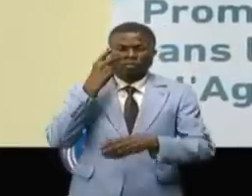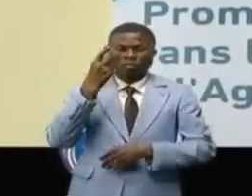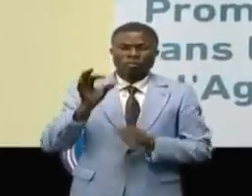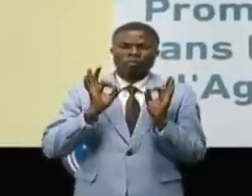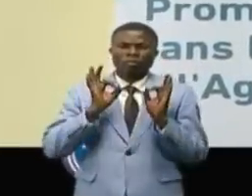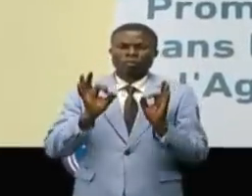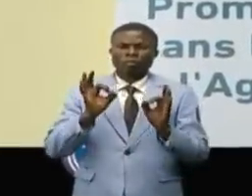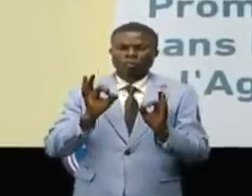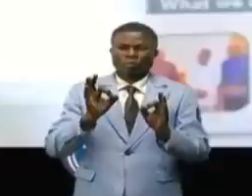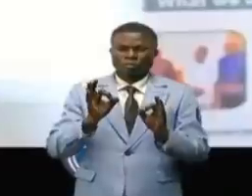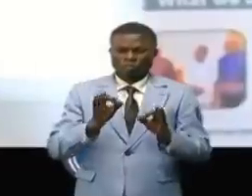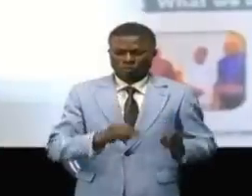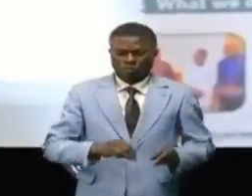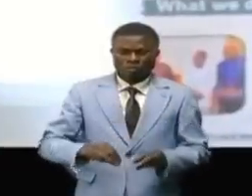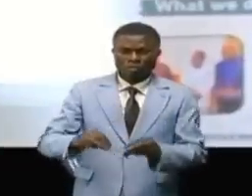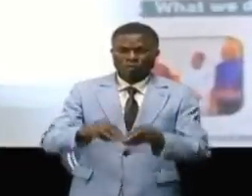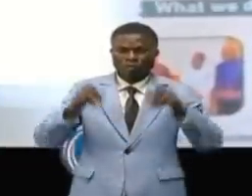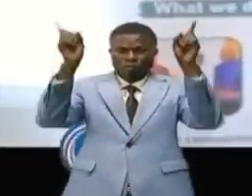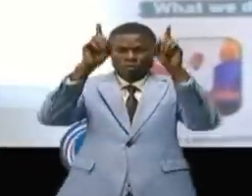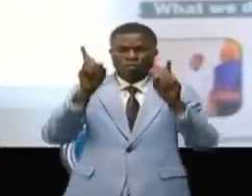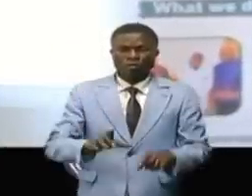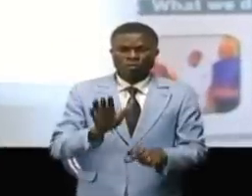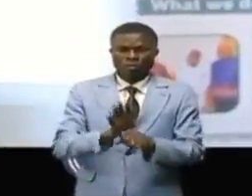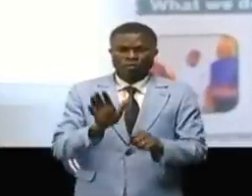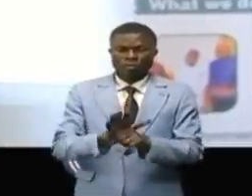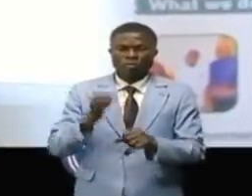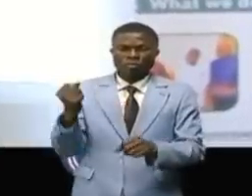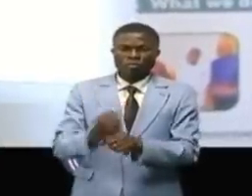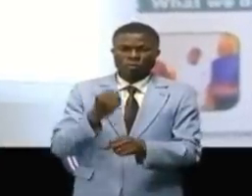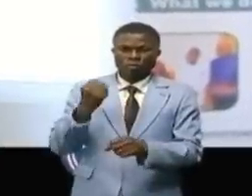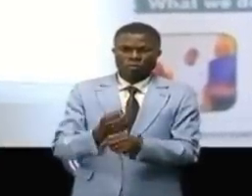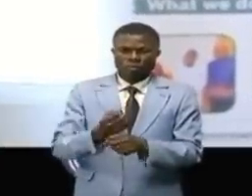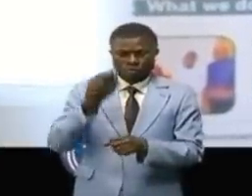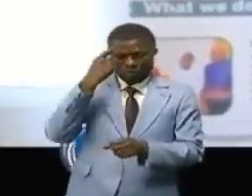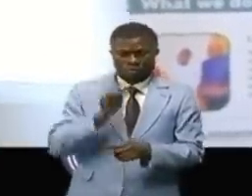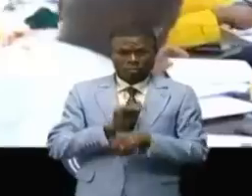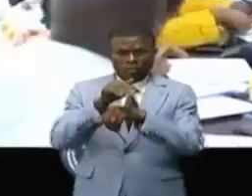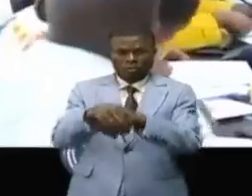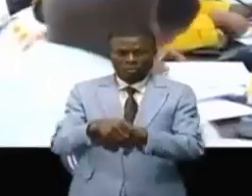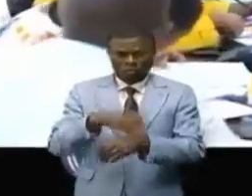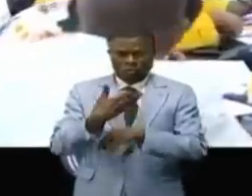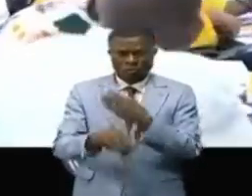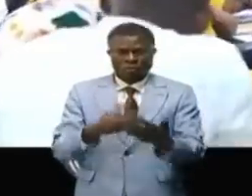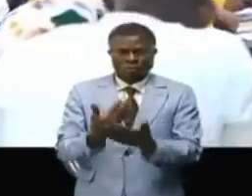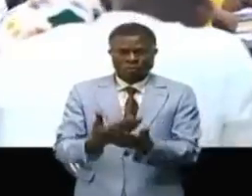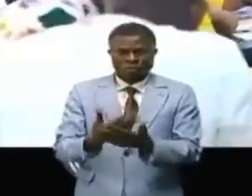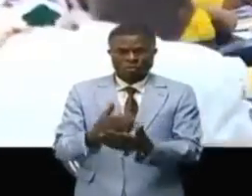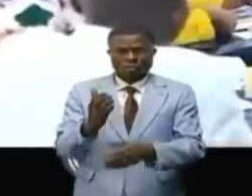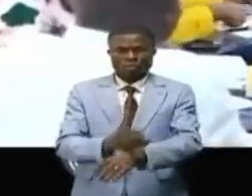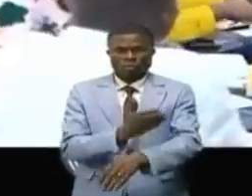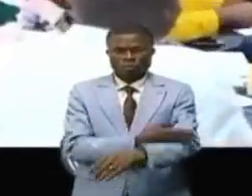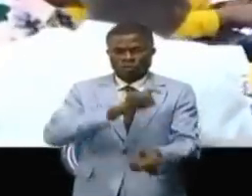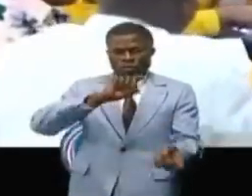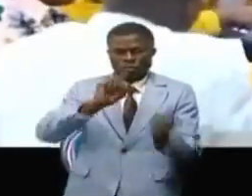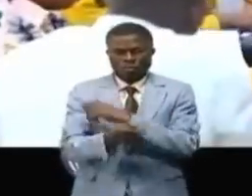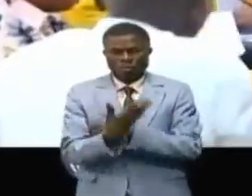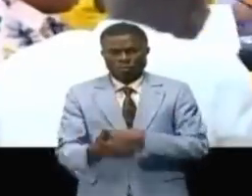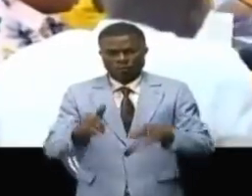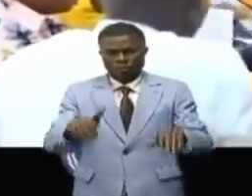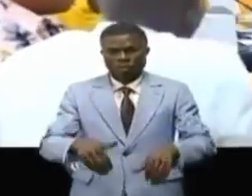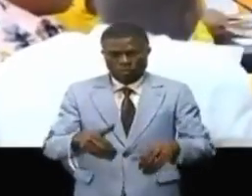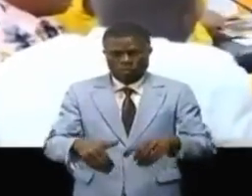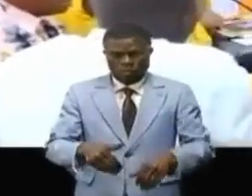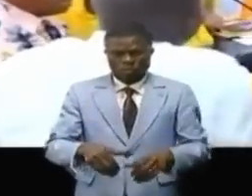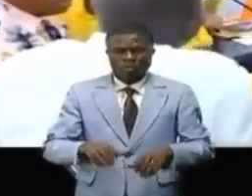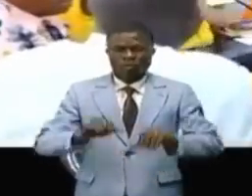et une voix africaine dans diverses afin de contribuer à l'accélération de la transformation agricole de l'Afrique une